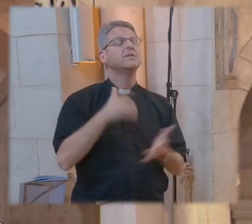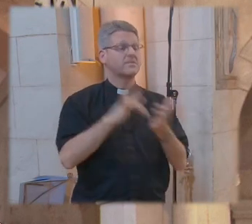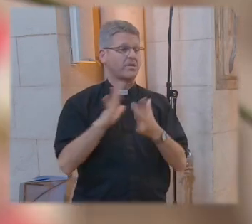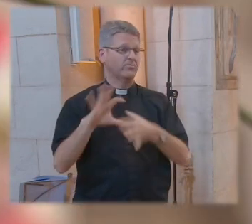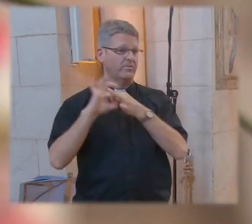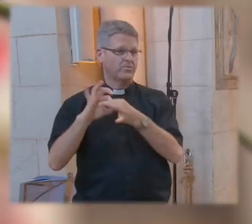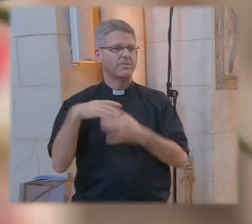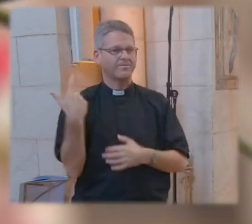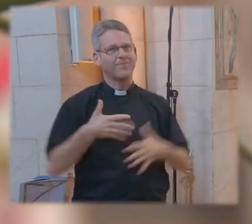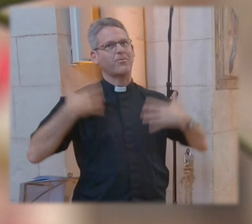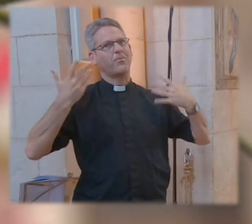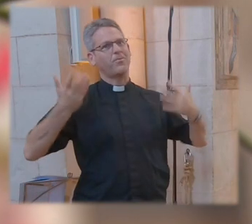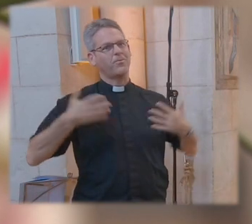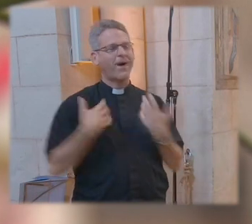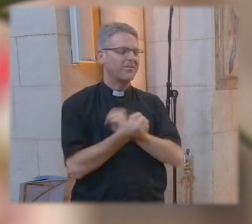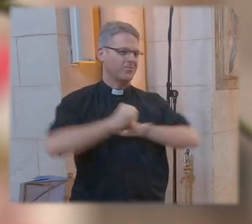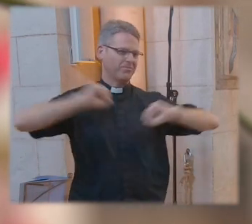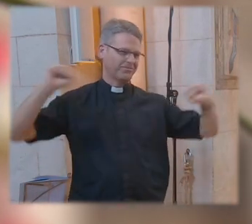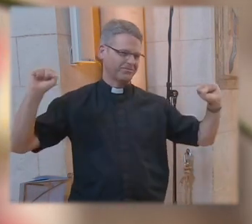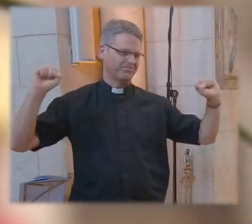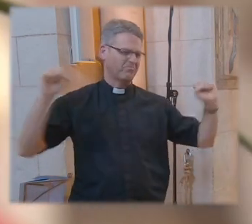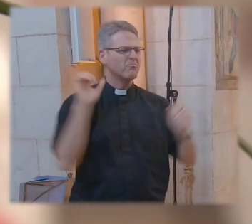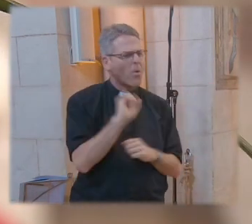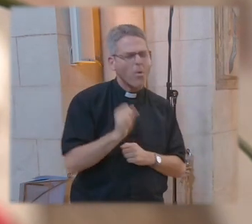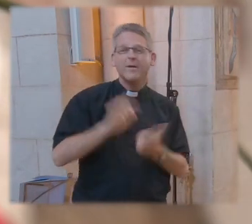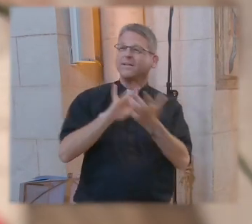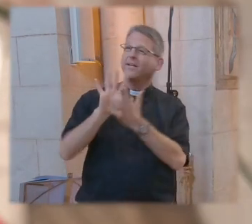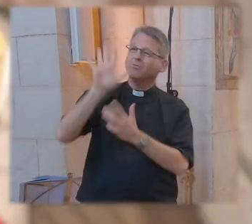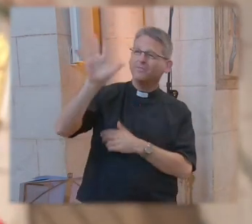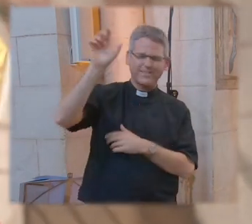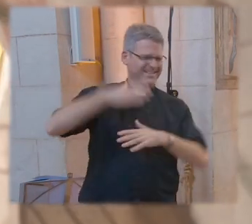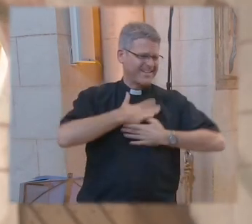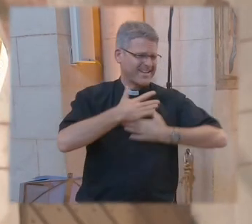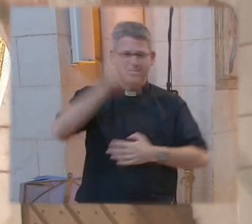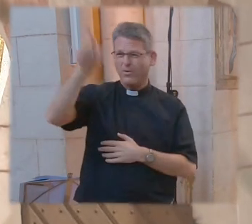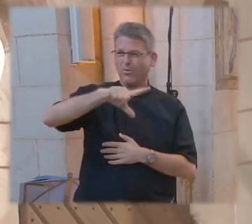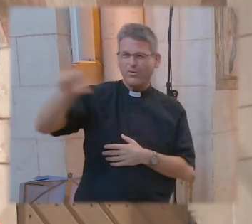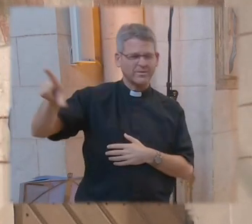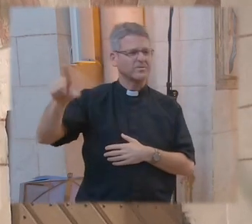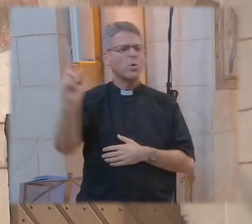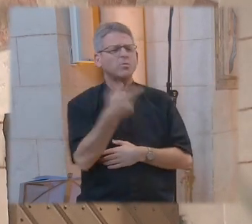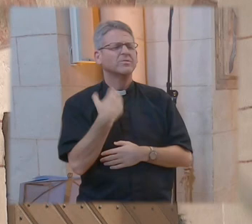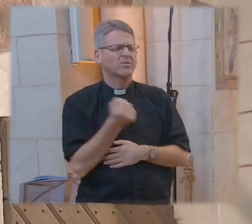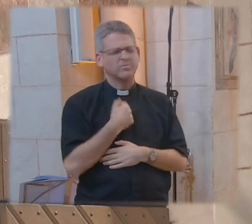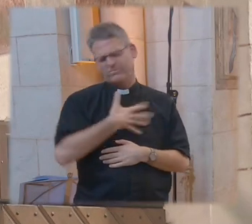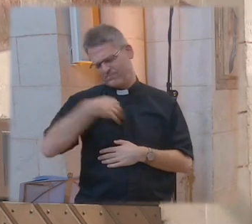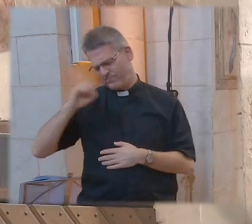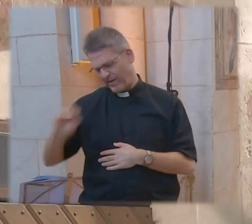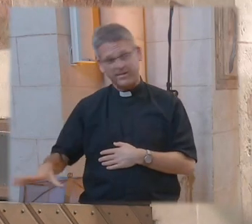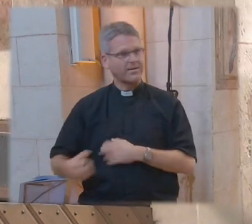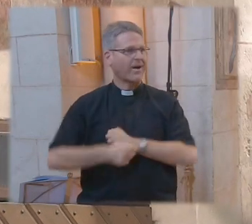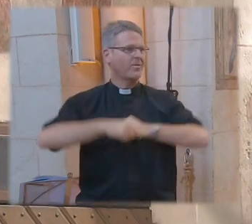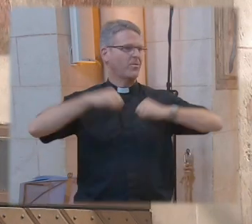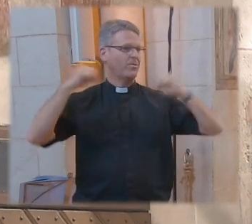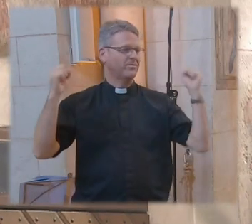werden. Denn in der Liebe Jesu am Kreuz sind wir erlöst von unseren Sünden, und seine Liebe ist